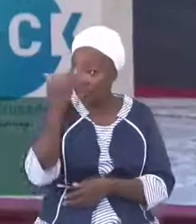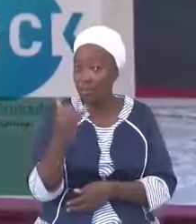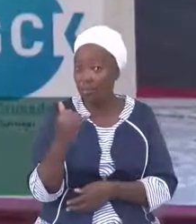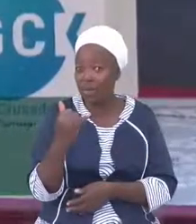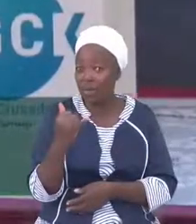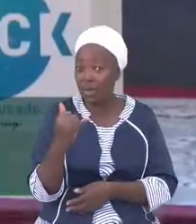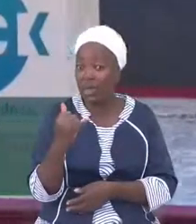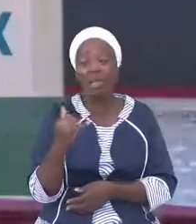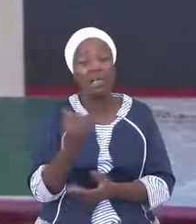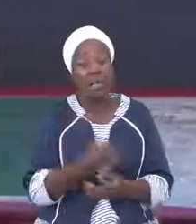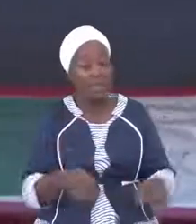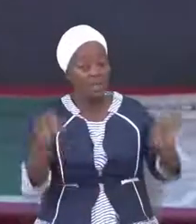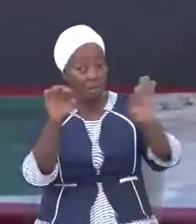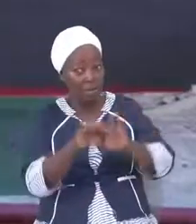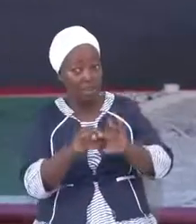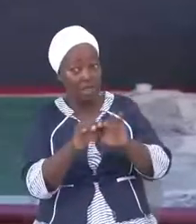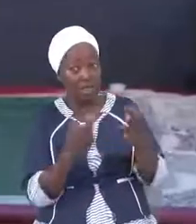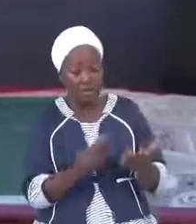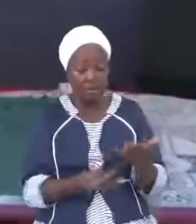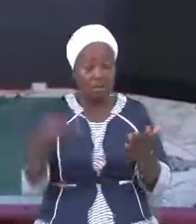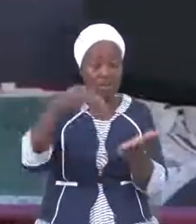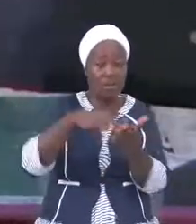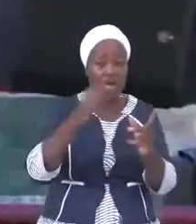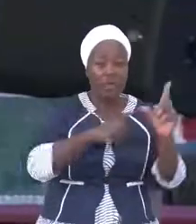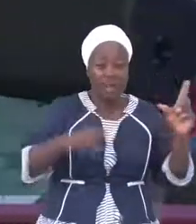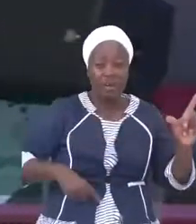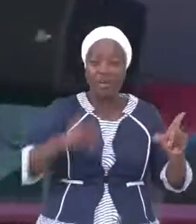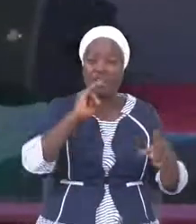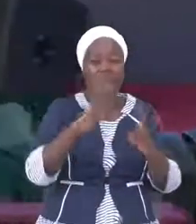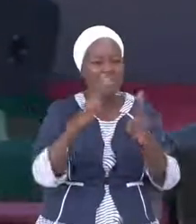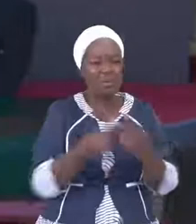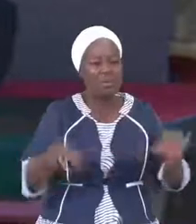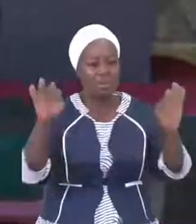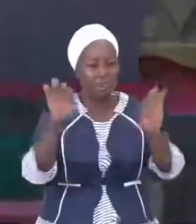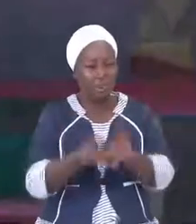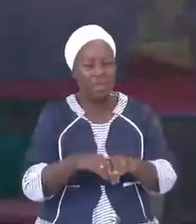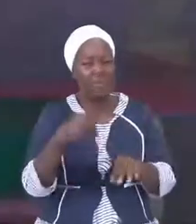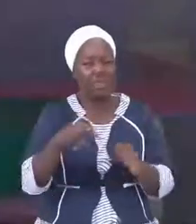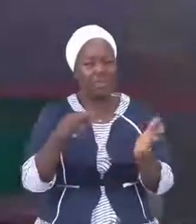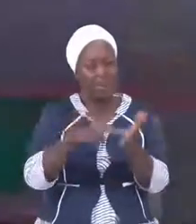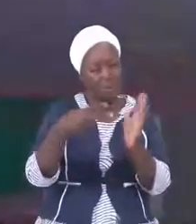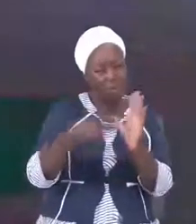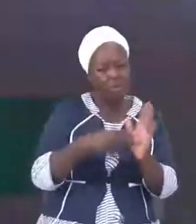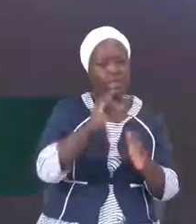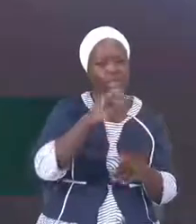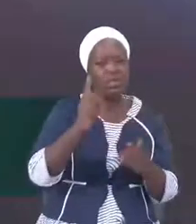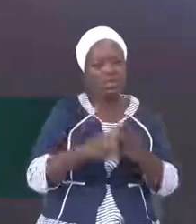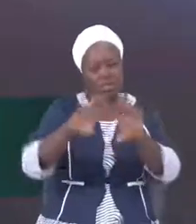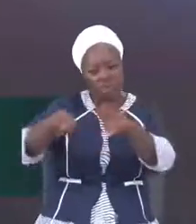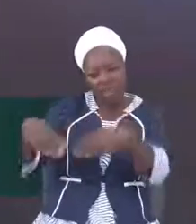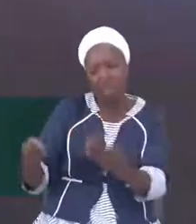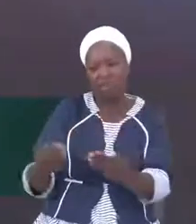péchés. C'est pourquoi la résurrection du Seigneur est si importante.